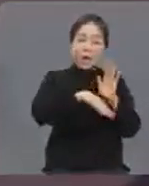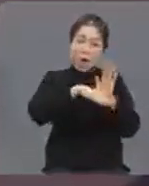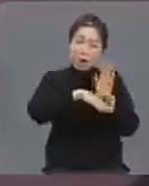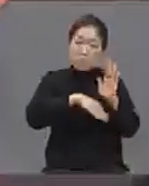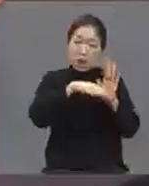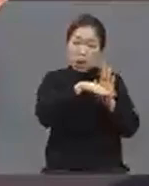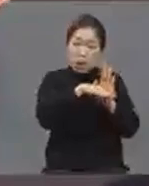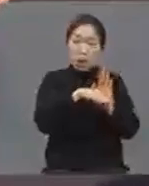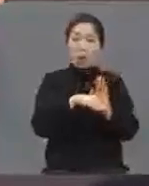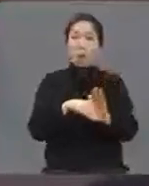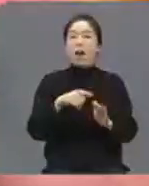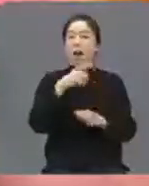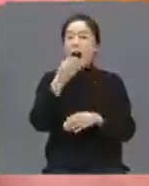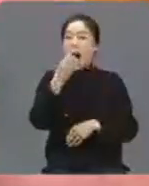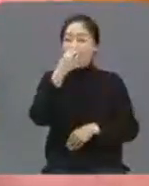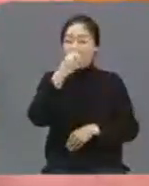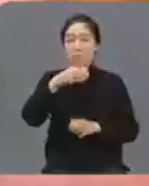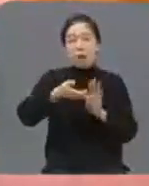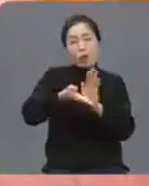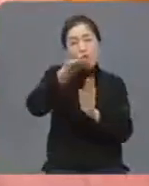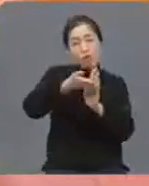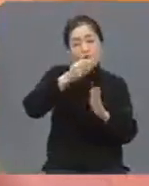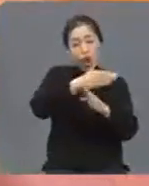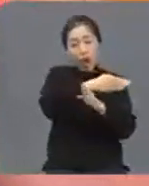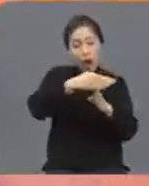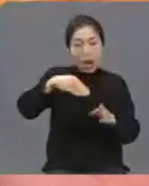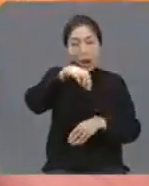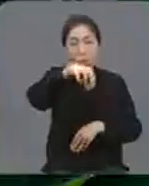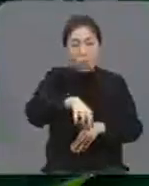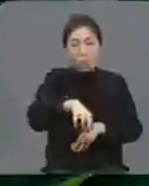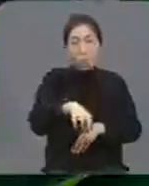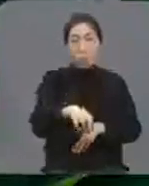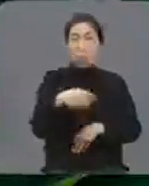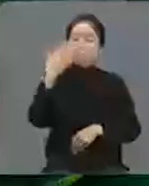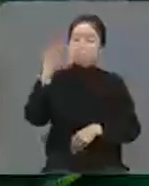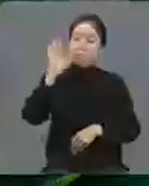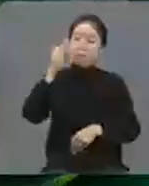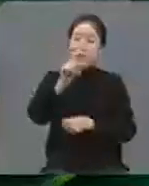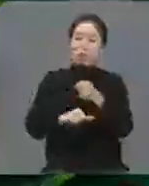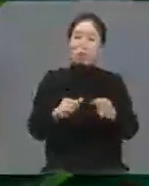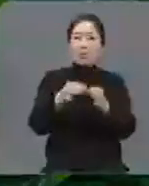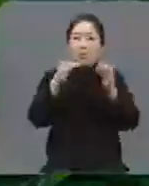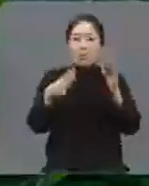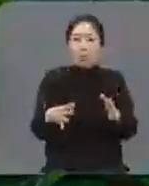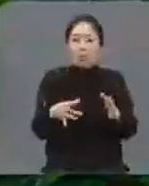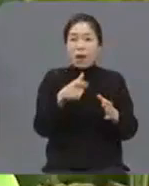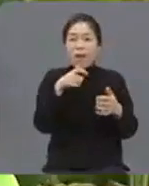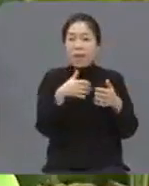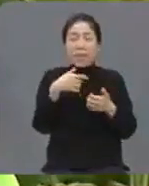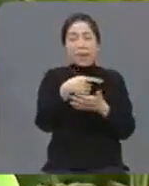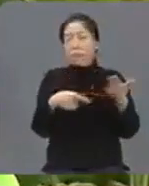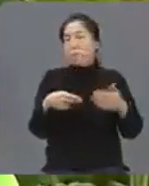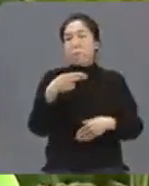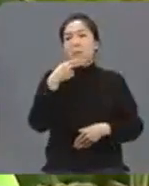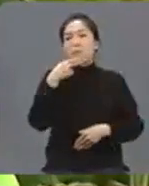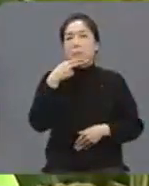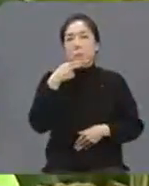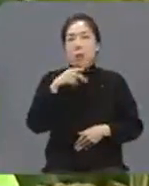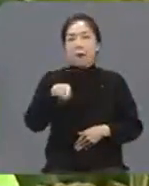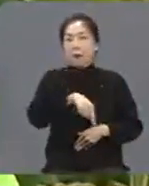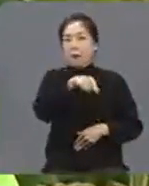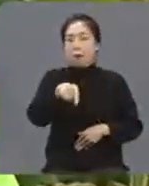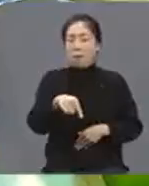재배하는 복방 한계점이 교차되고 최근 5년 동안 냉 피해가 한 권도 발생하지 않는 등 아열대 작물 제배 최적지로 평가받고